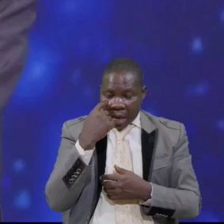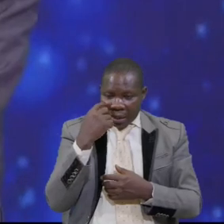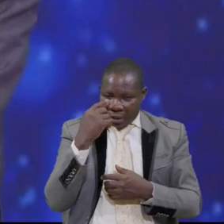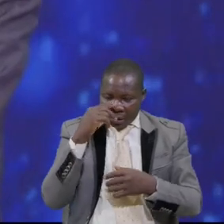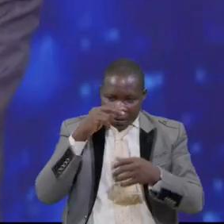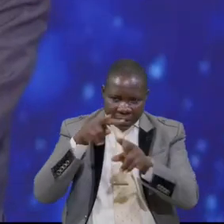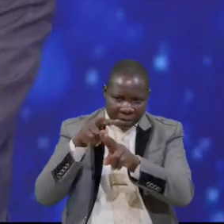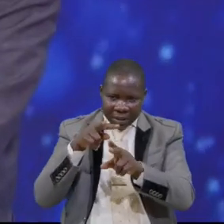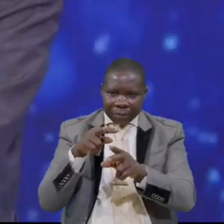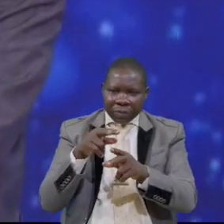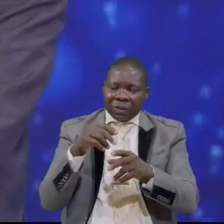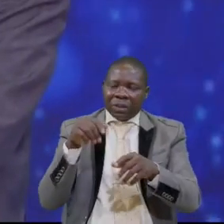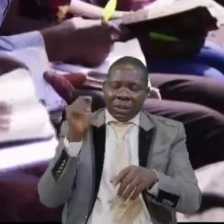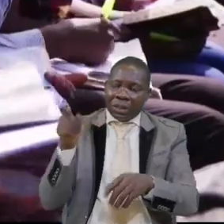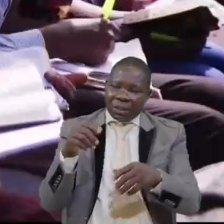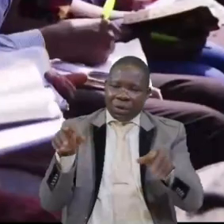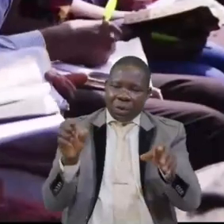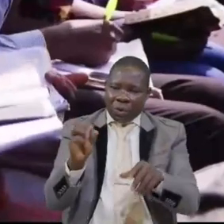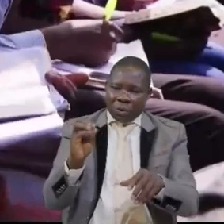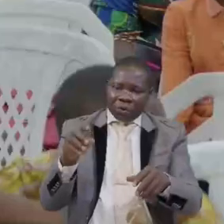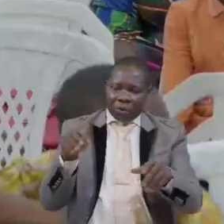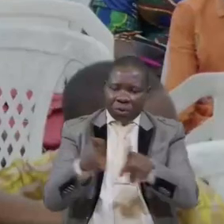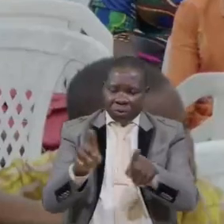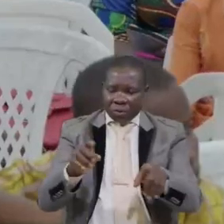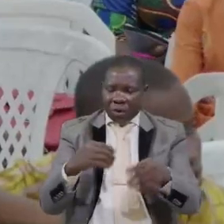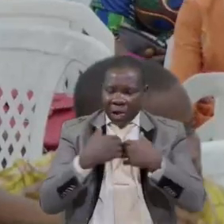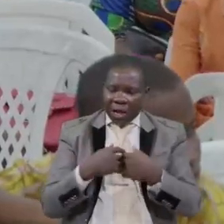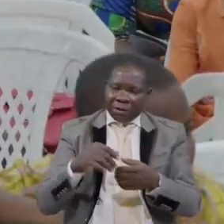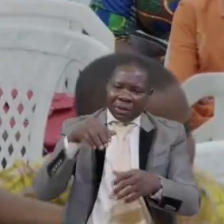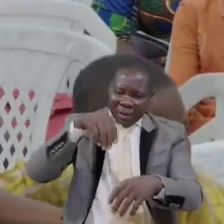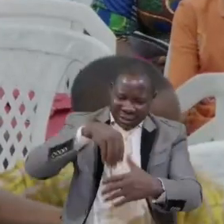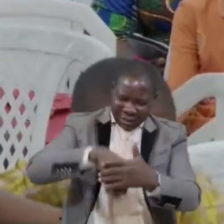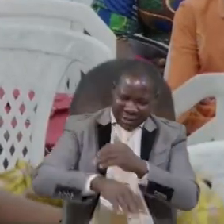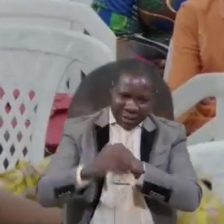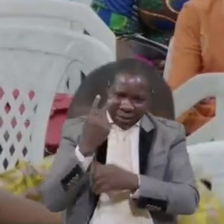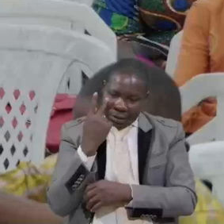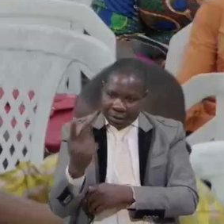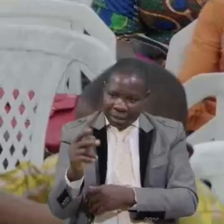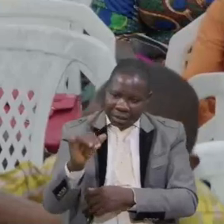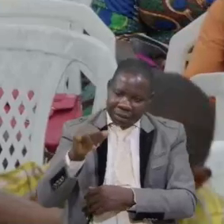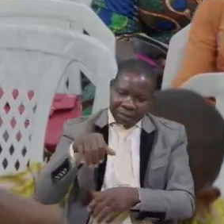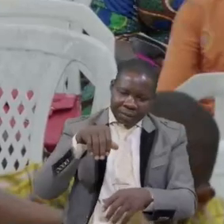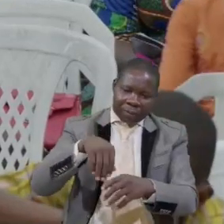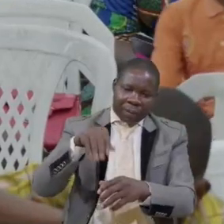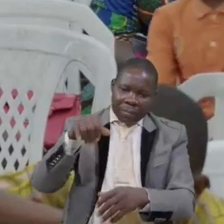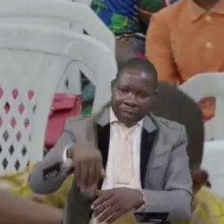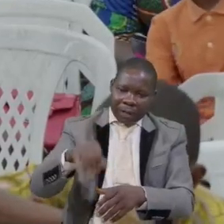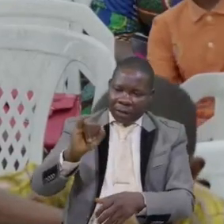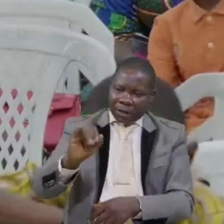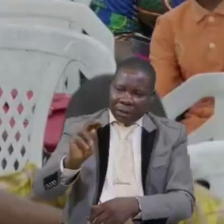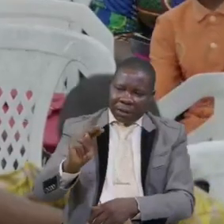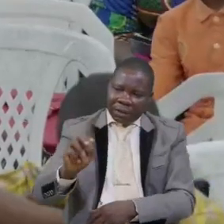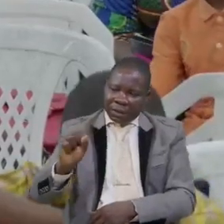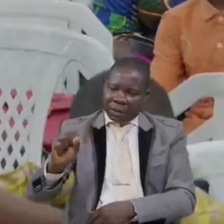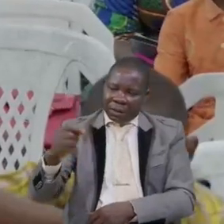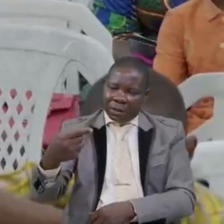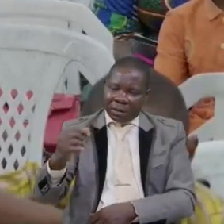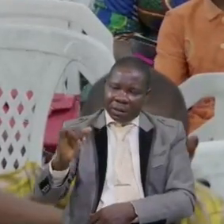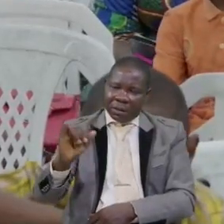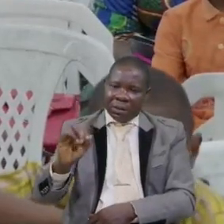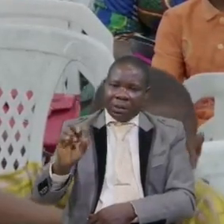Il pouvait voir le Fils de l'homme venant avec les nuées. Plus tard, un homme comme celui-là, une femme comme